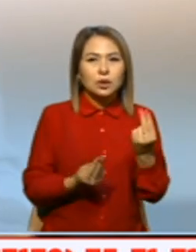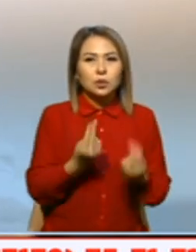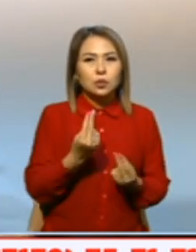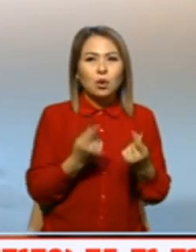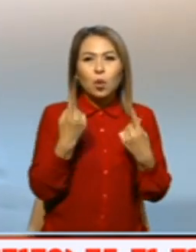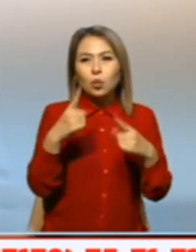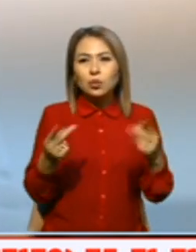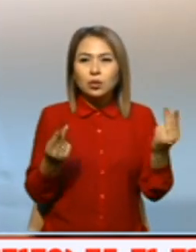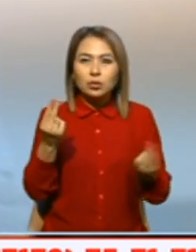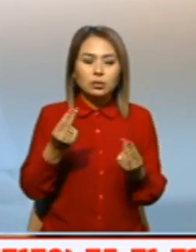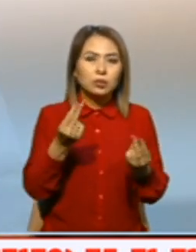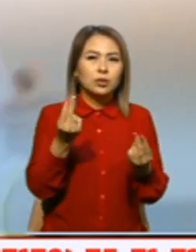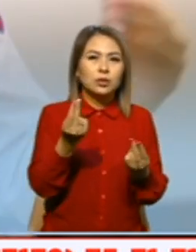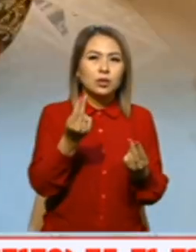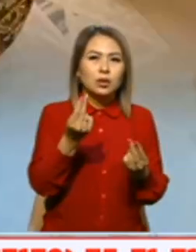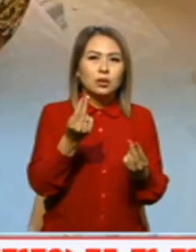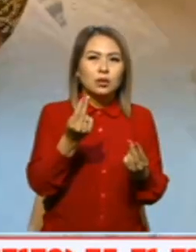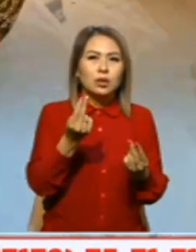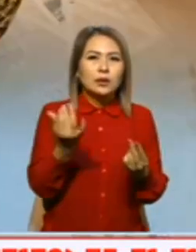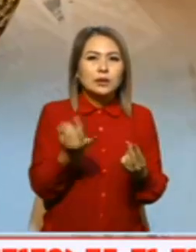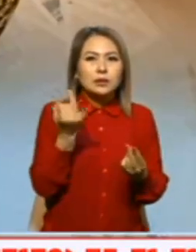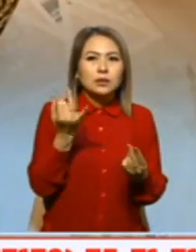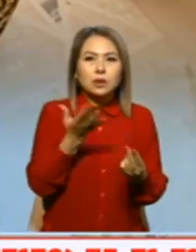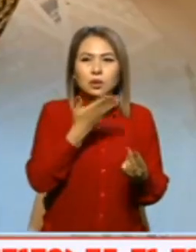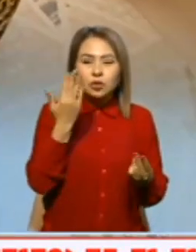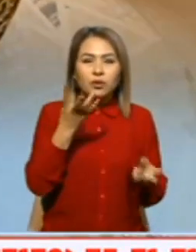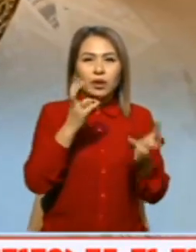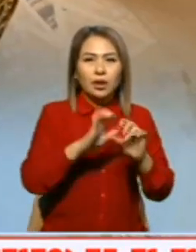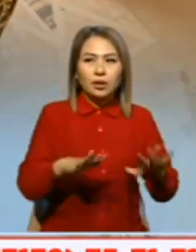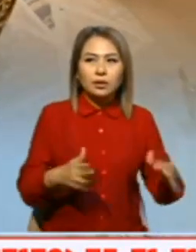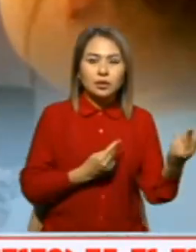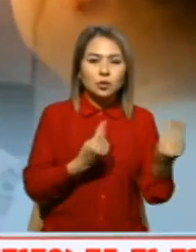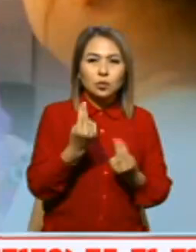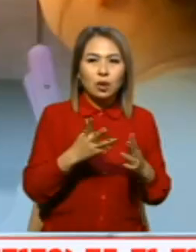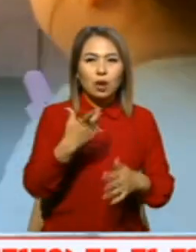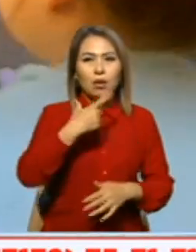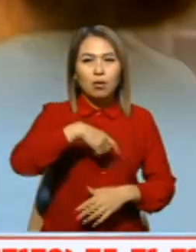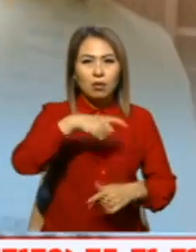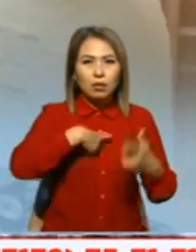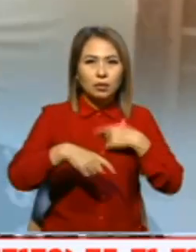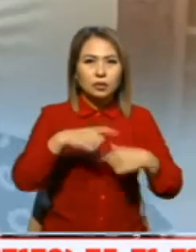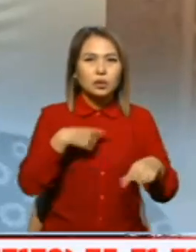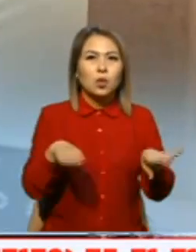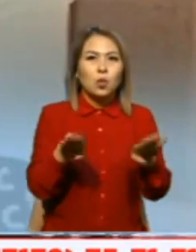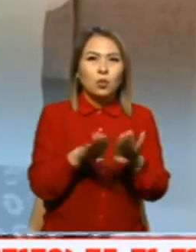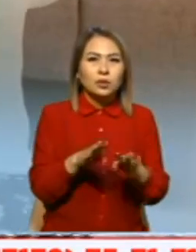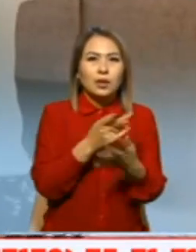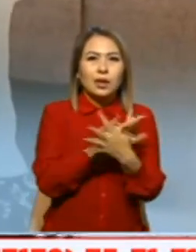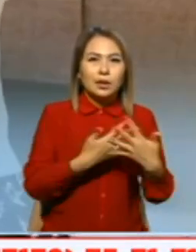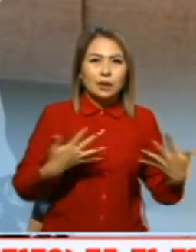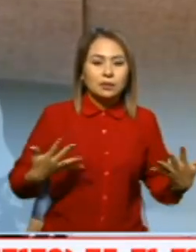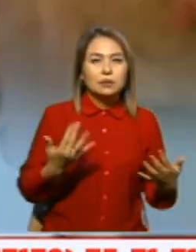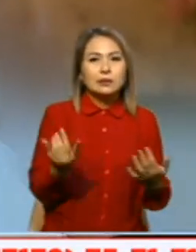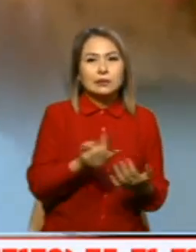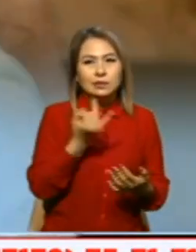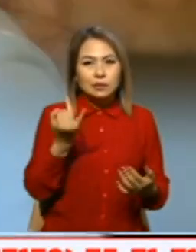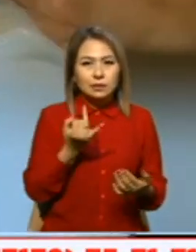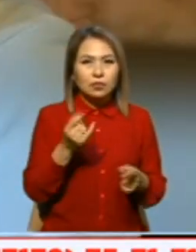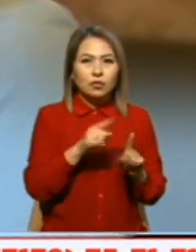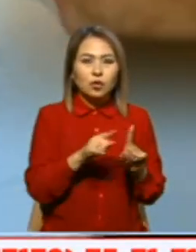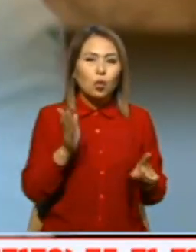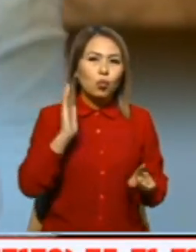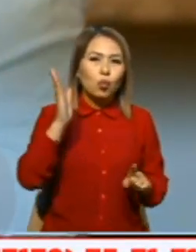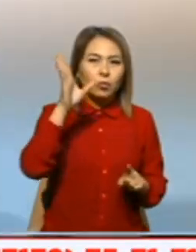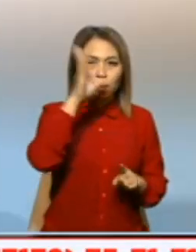басқа ойыншықтарға қызығушылығы жоқ, басқа балалармен ойнамайды, тек қана өзімен өзі ойнайды. Міне осы қызыл флажоктар, мысалы,